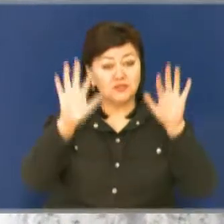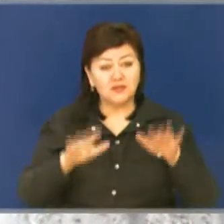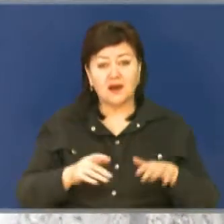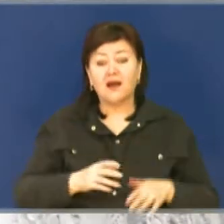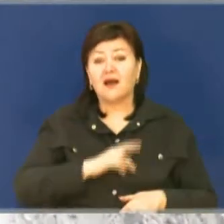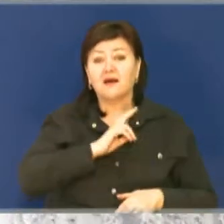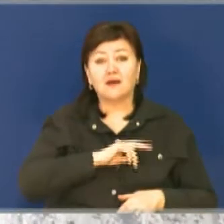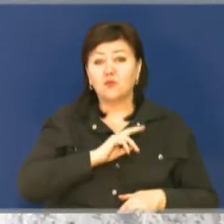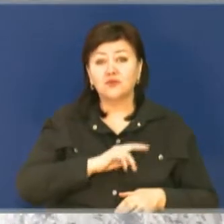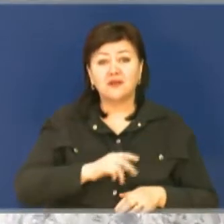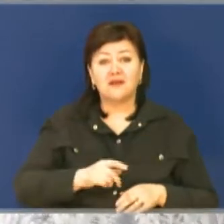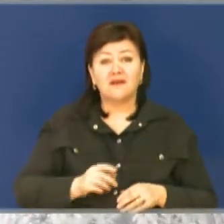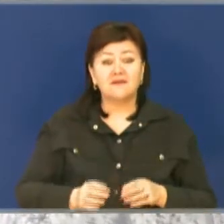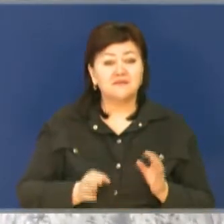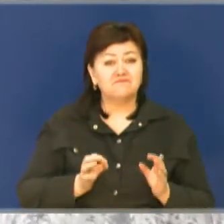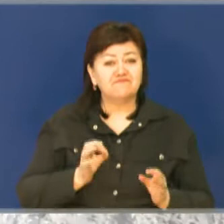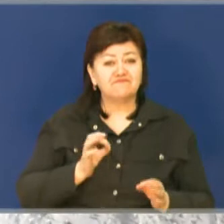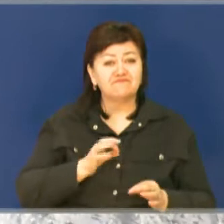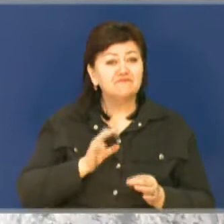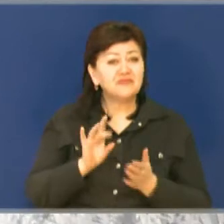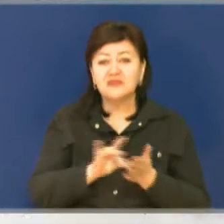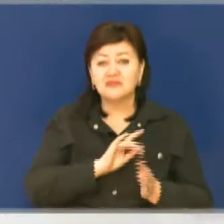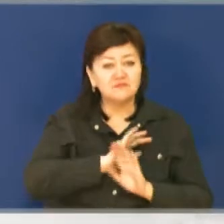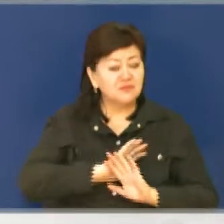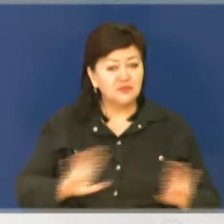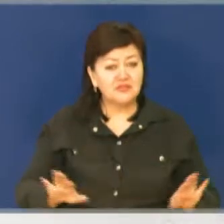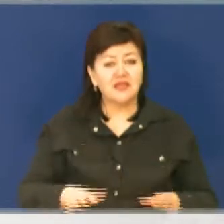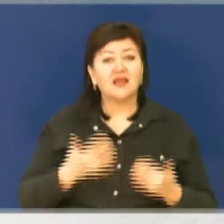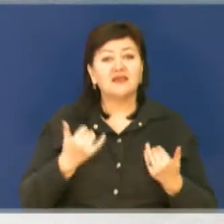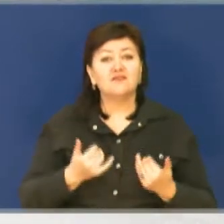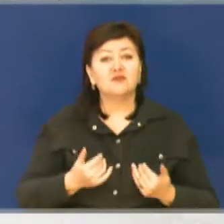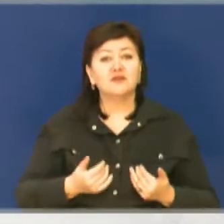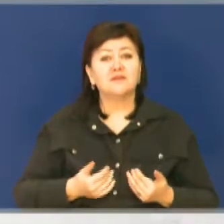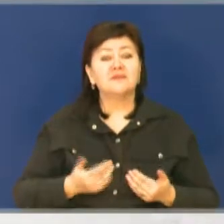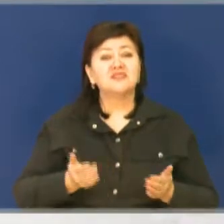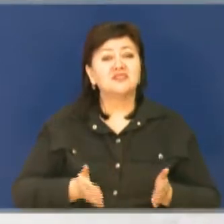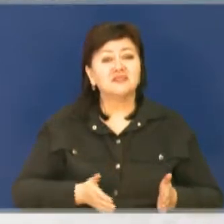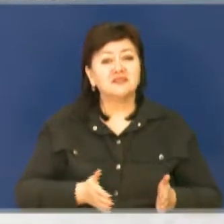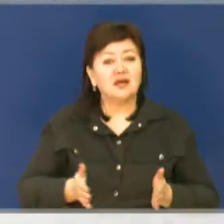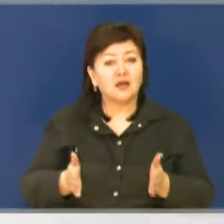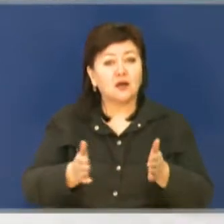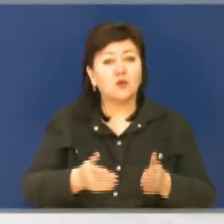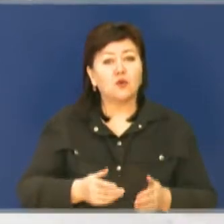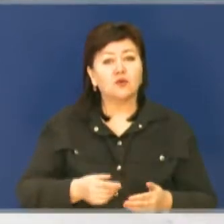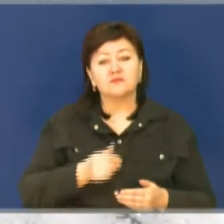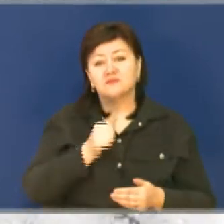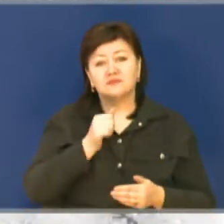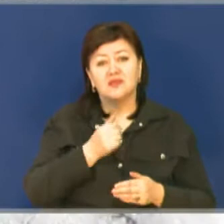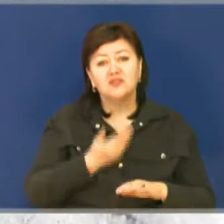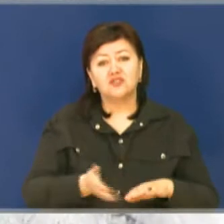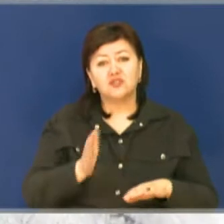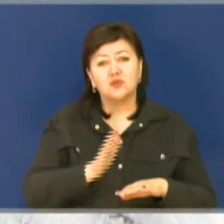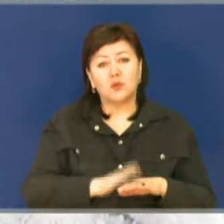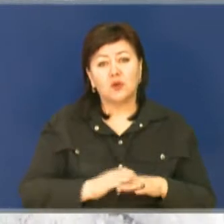В результате снежные заносы на пешеходных тротуарах и накатанная колея на проезжей части дорог усложнили передвижение